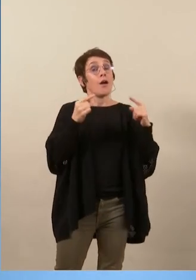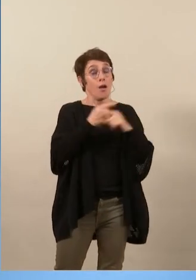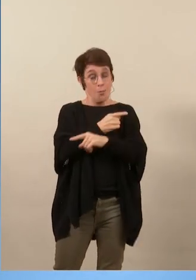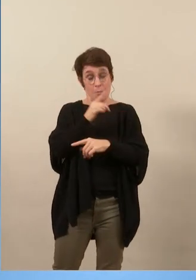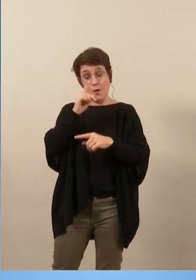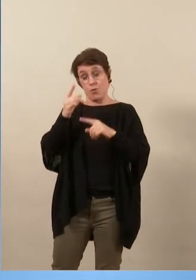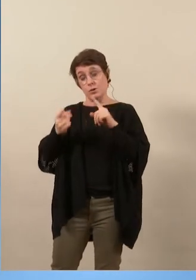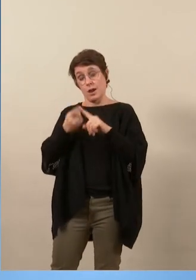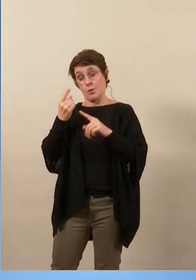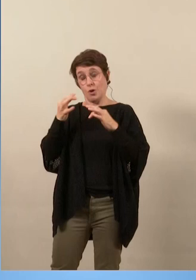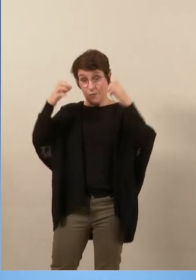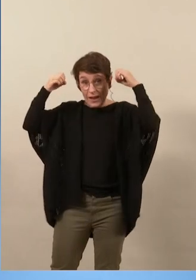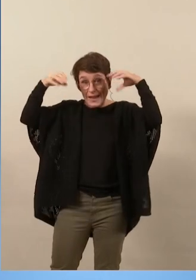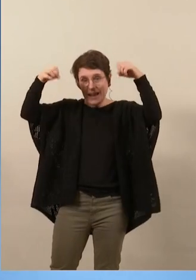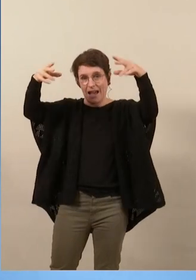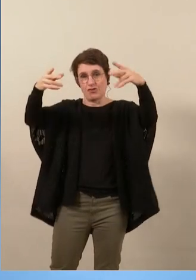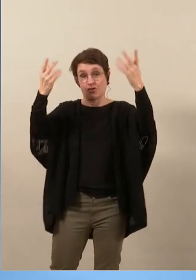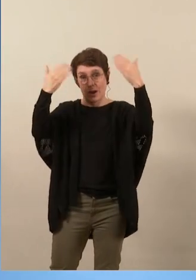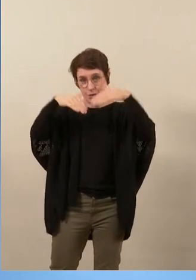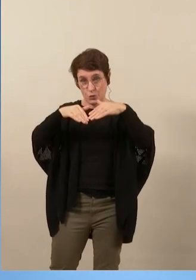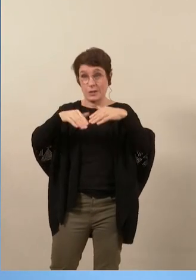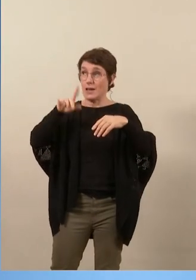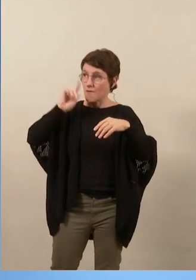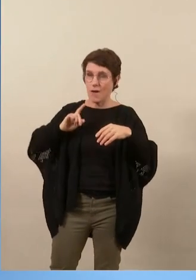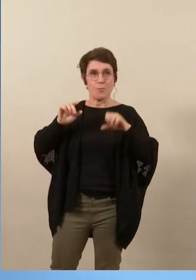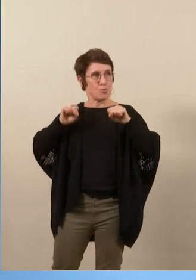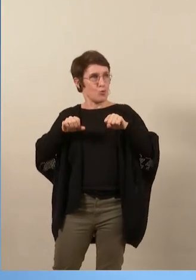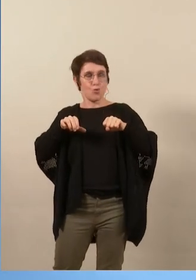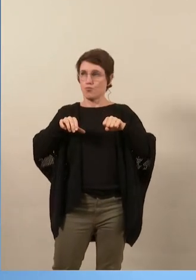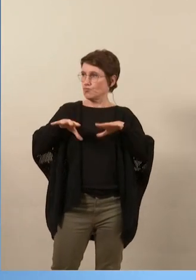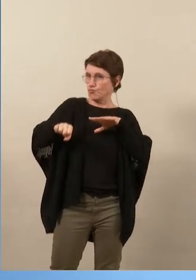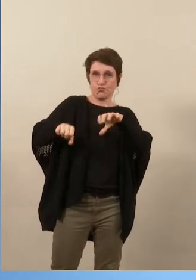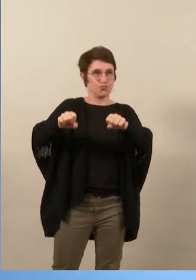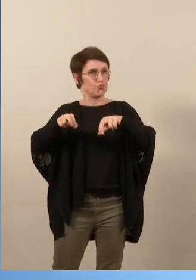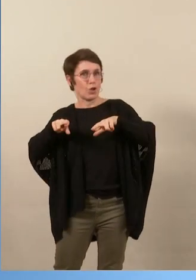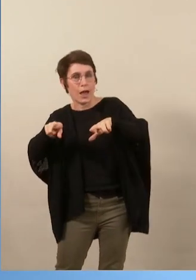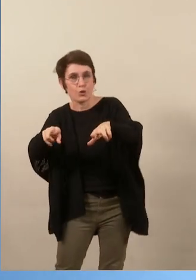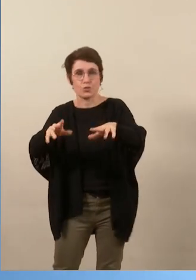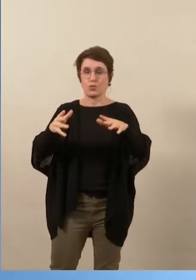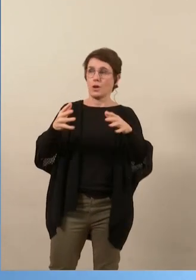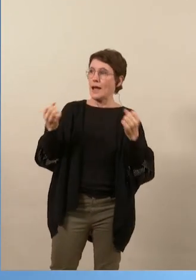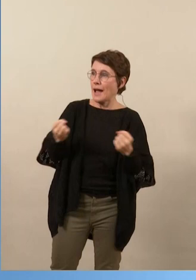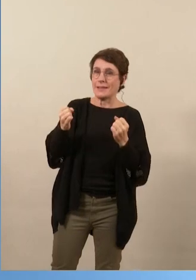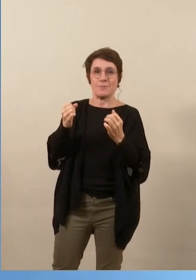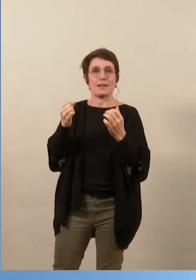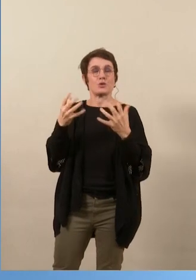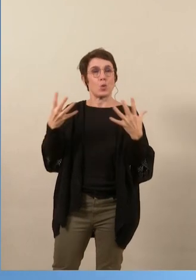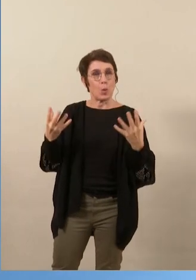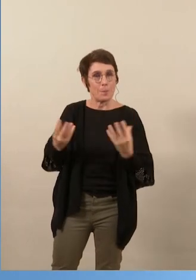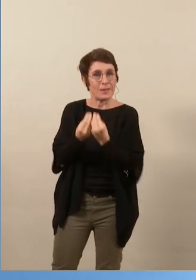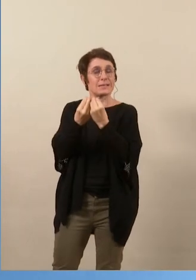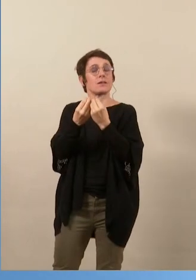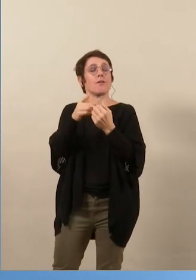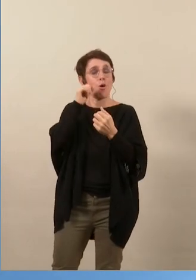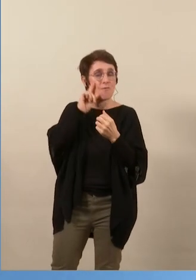public à la réappropriation par les femmes de l'espace public à la mise en place d'animation mixte en quartier politique de la ville